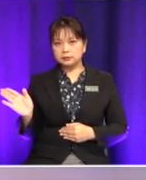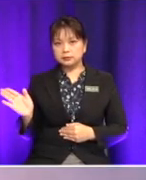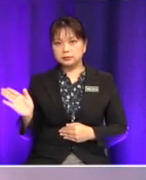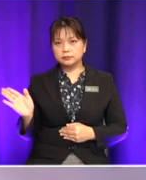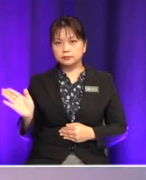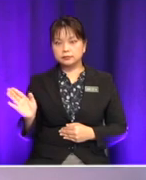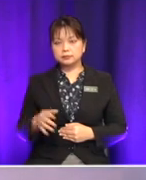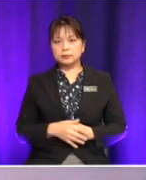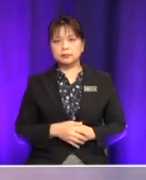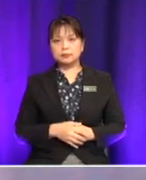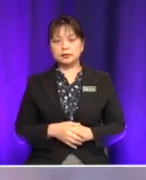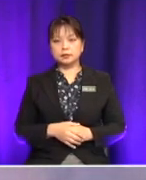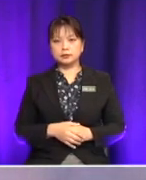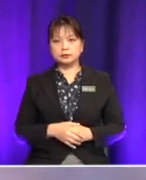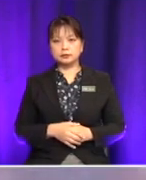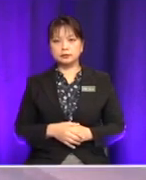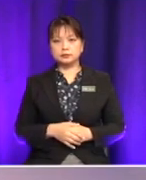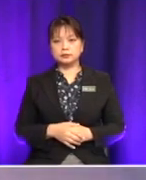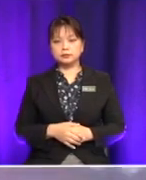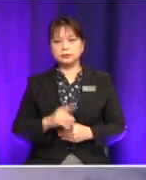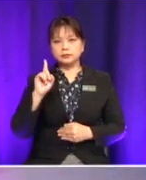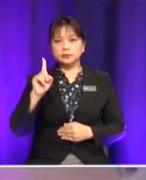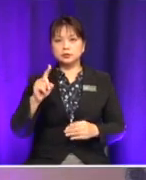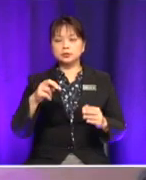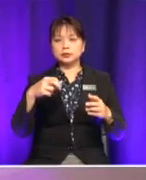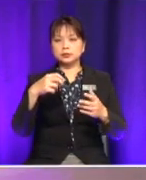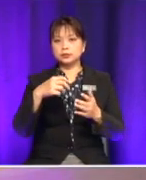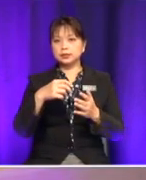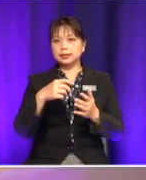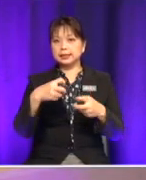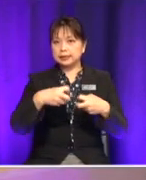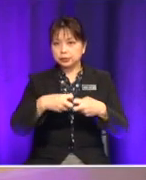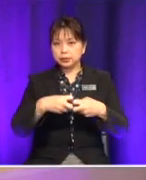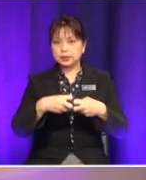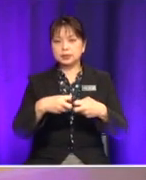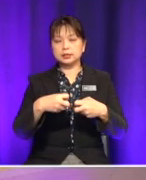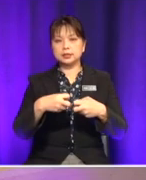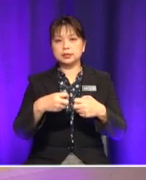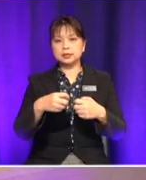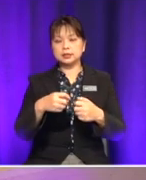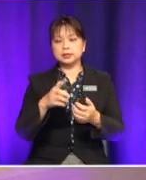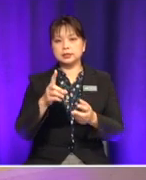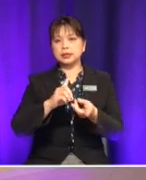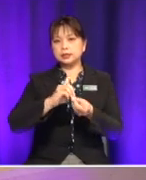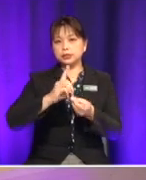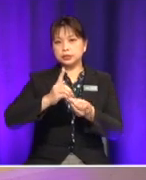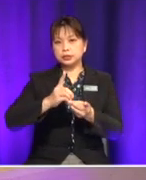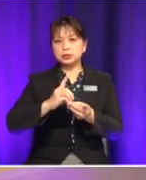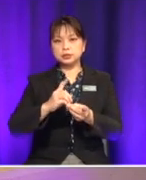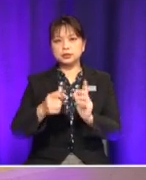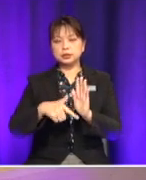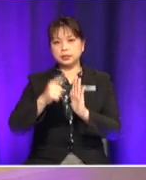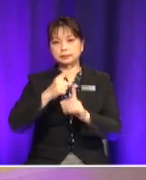satu digital yang lebih tepat lah lebih tepat Oke untuk